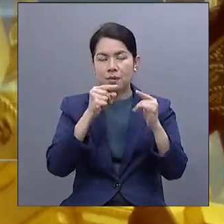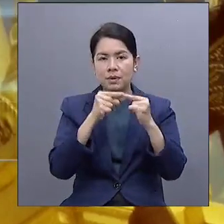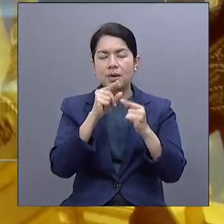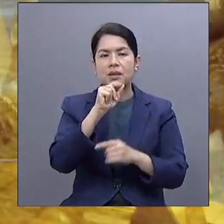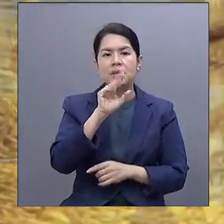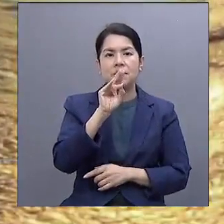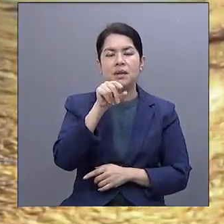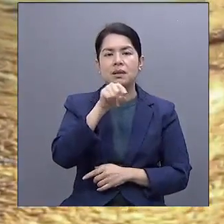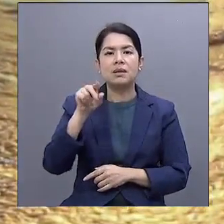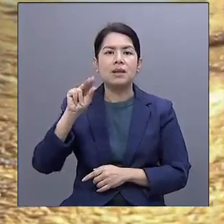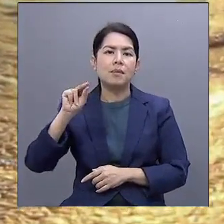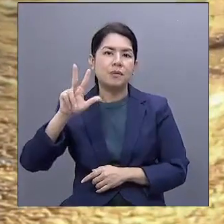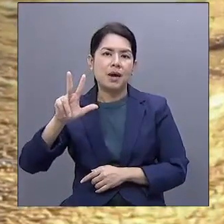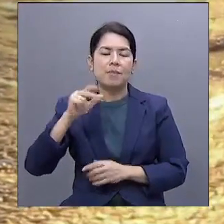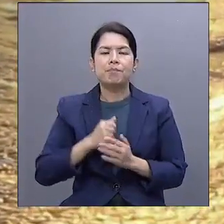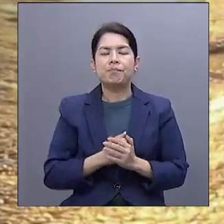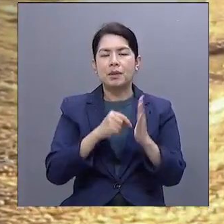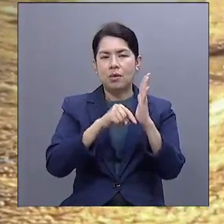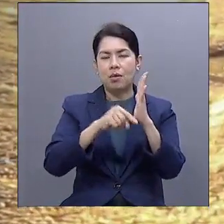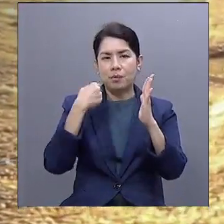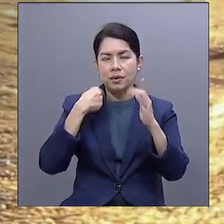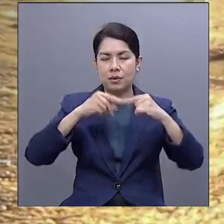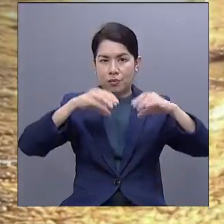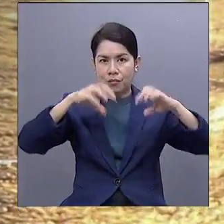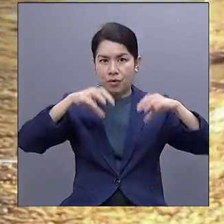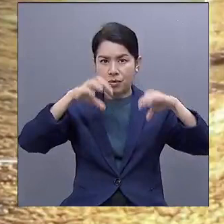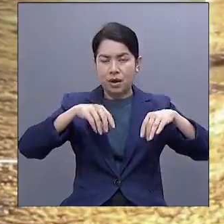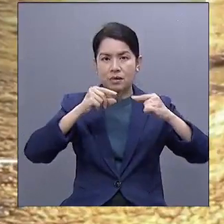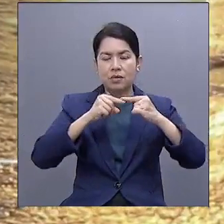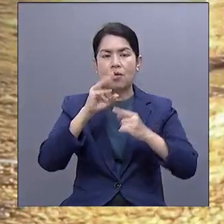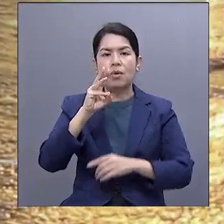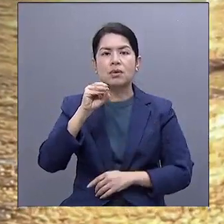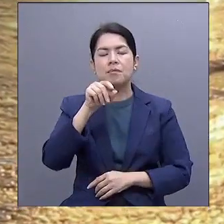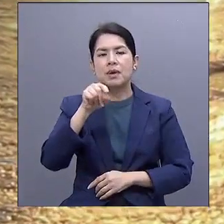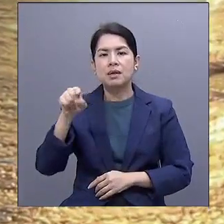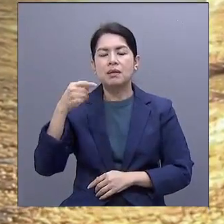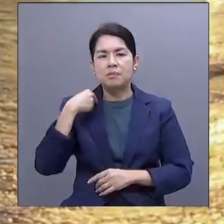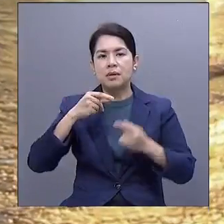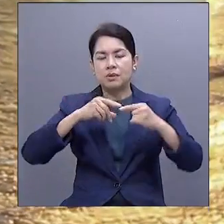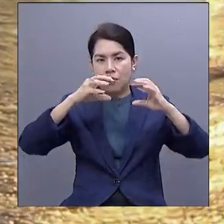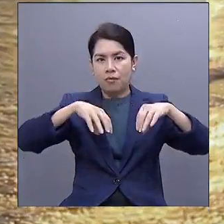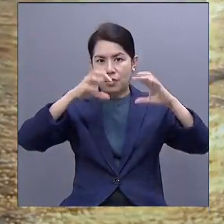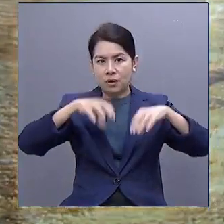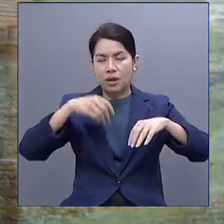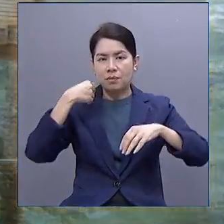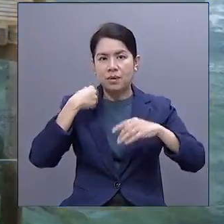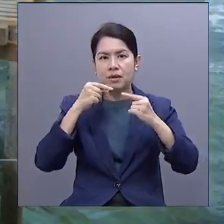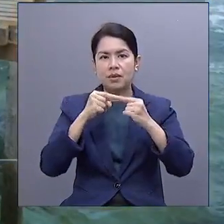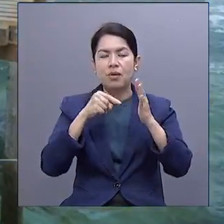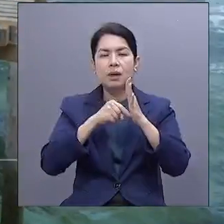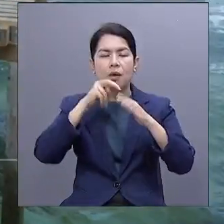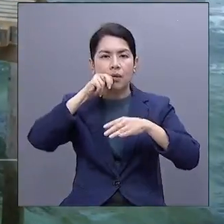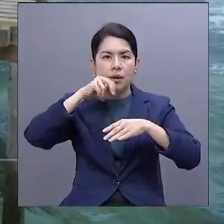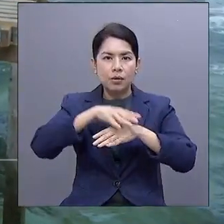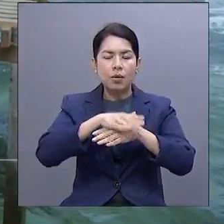ลเซียสภาคตะวันออกมีฝนฟ้าคะนอง 60% ของพื้นที่และมีฝนตกหนักถึงหนักมากบริเวณจังหวัดนครนายกปราจีนบุรี